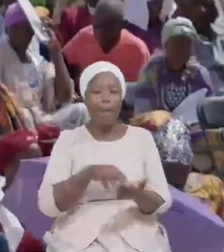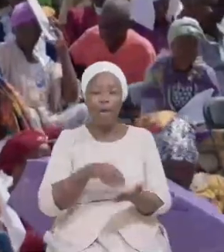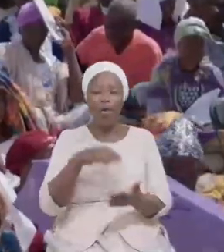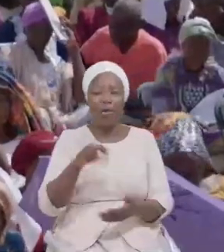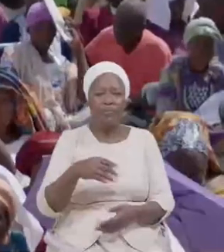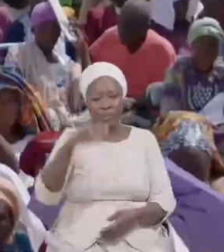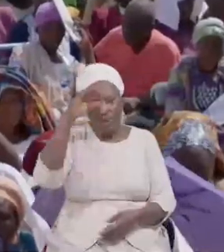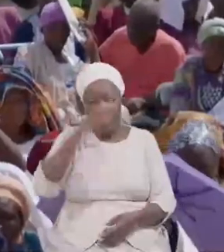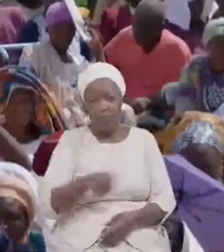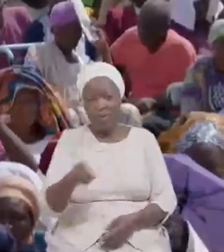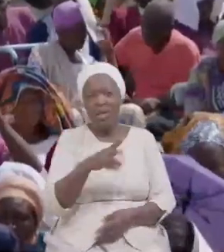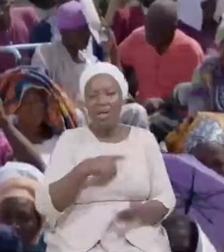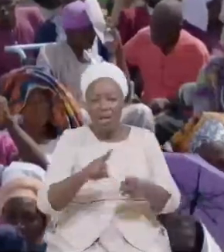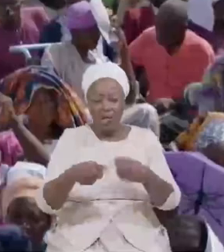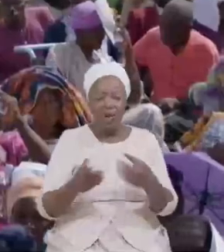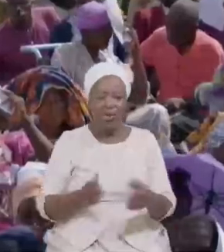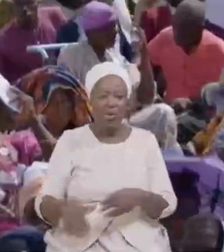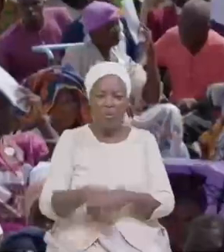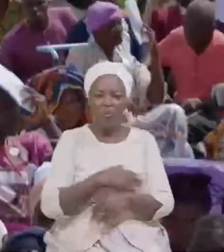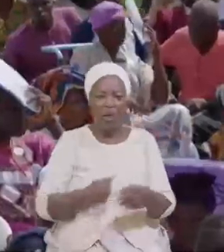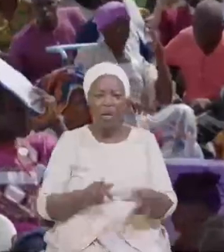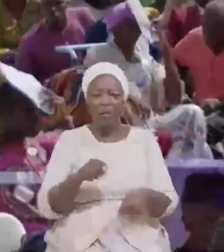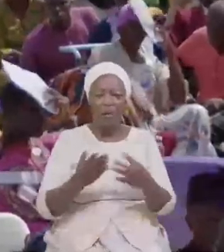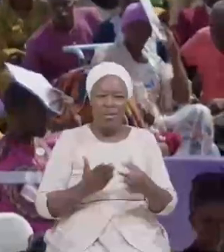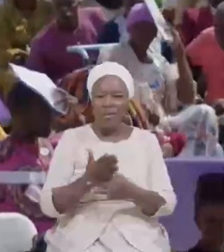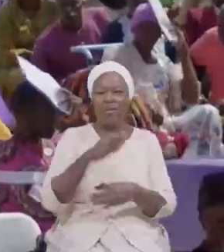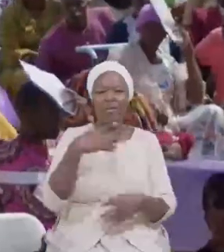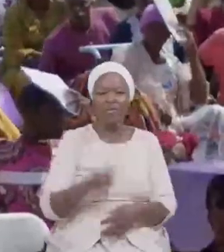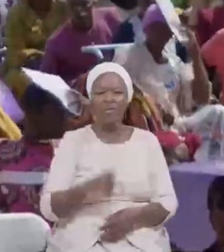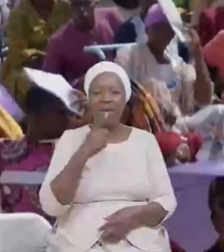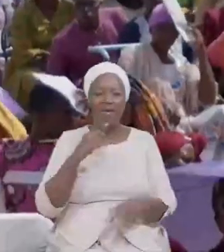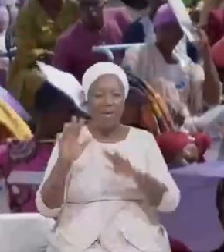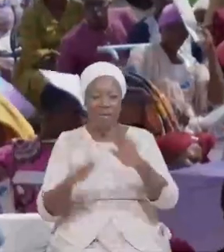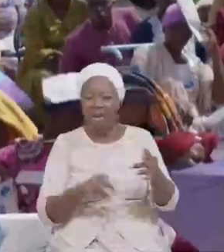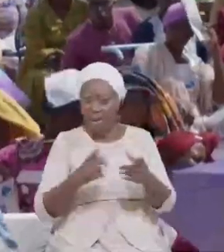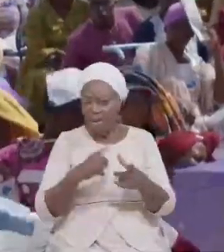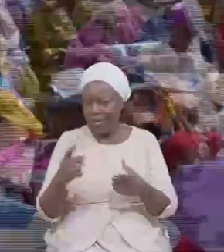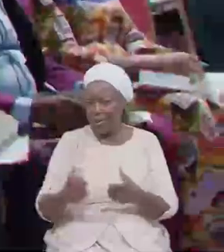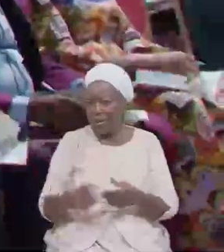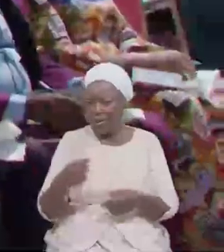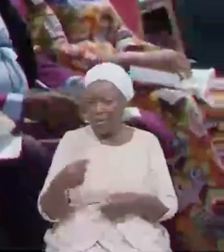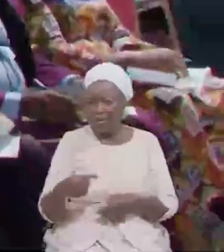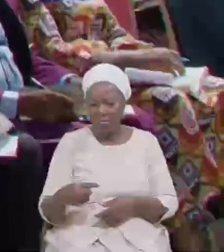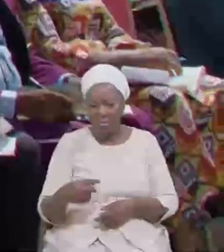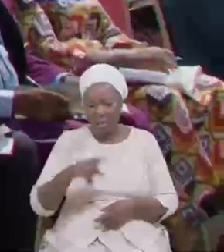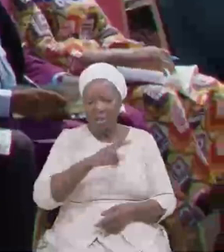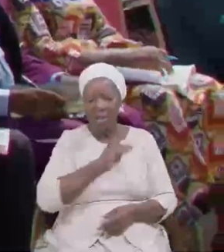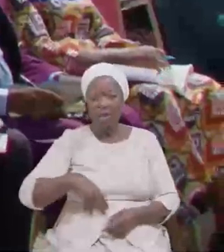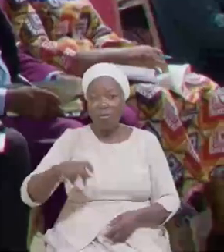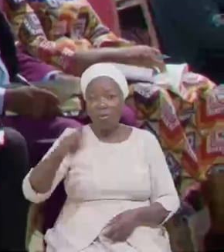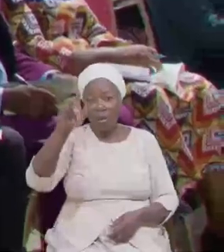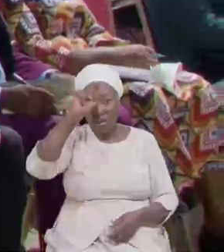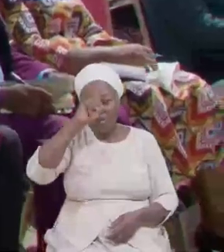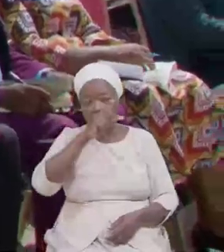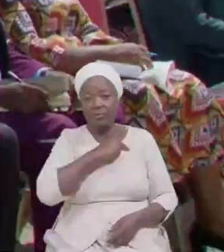multitude, ils ont traversé. La mer rouge a été divisée. Pharaon dit, je ne vais pas m'abandonner. Je